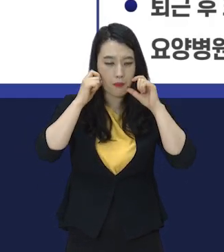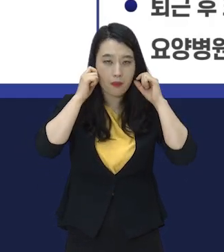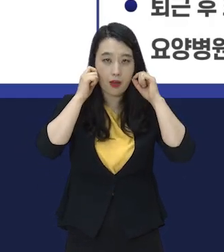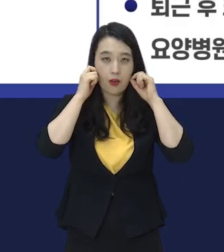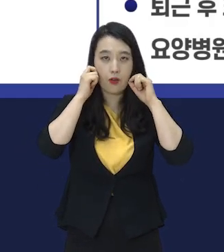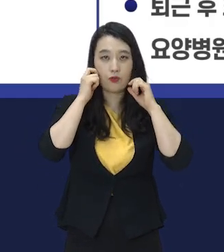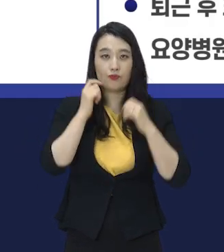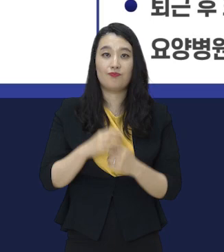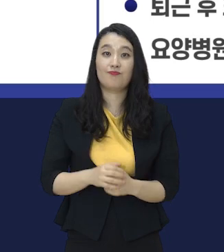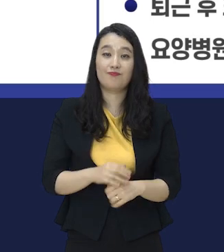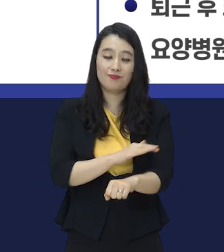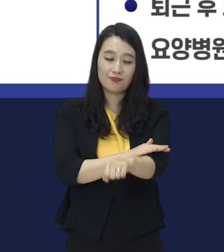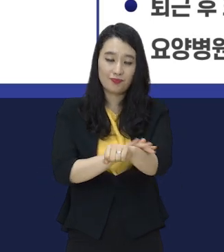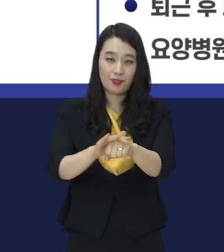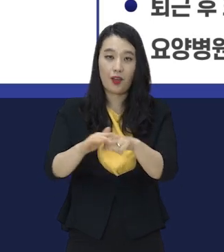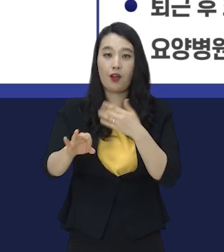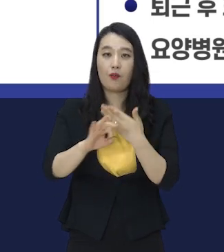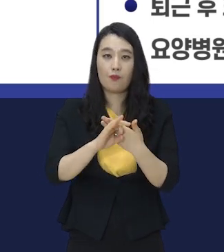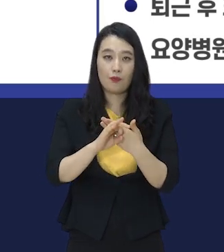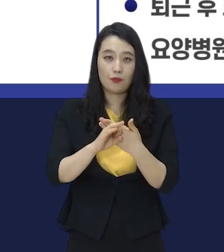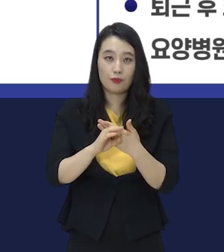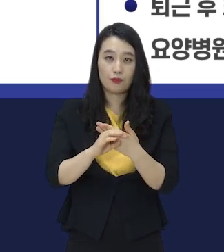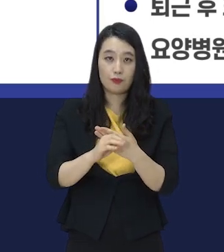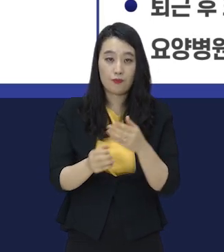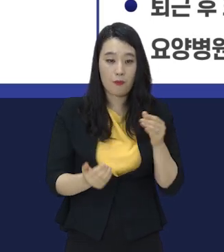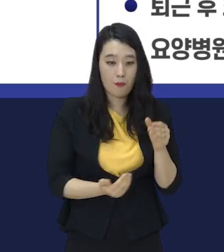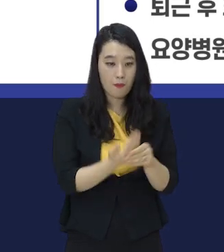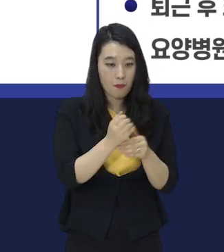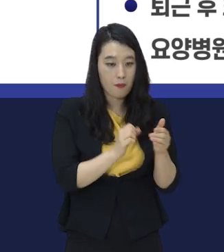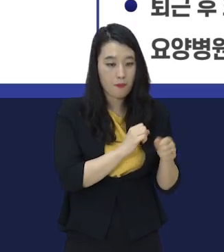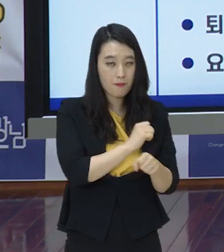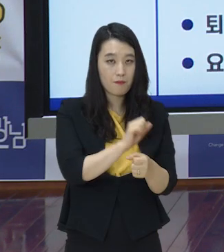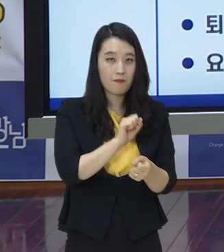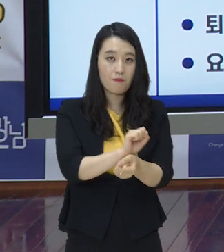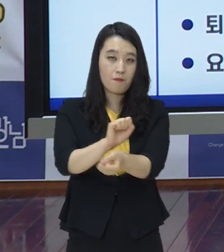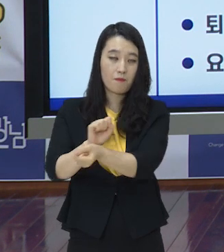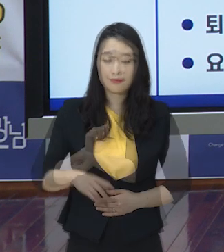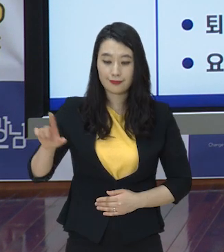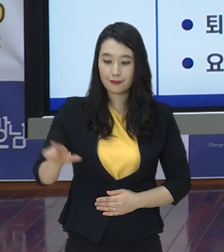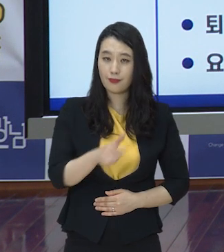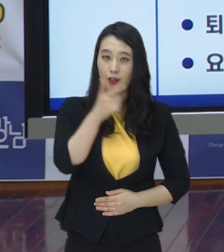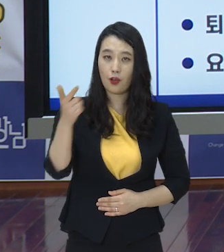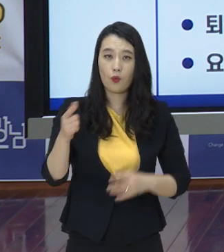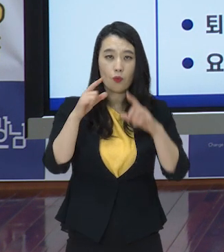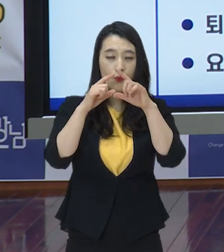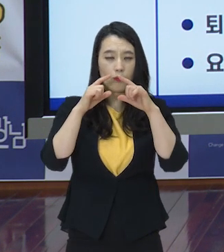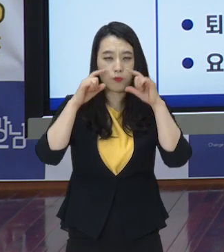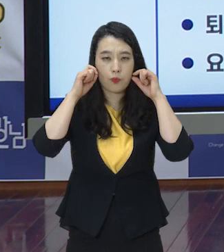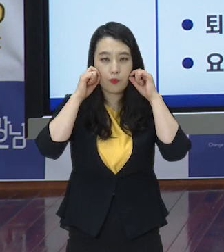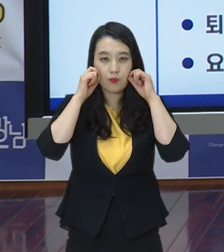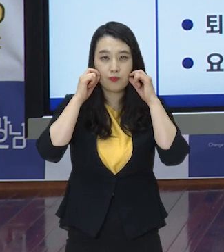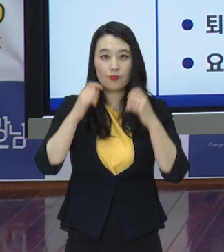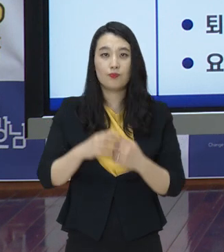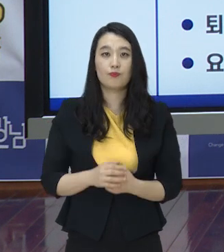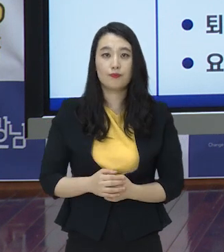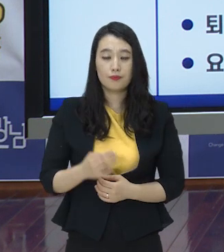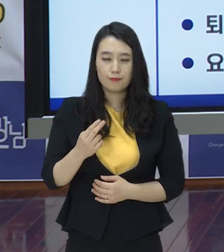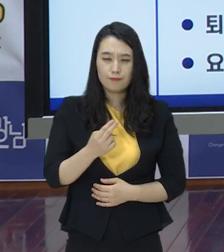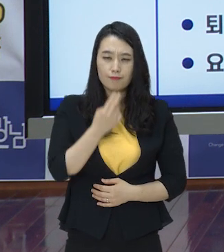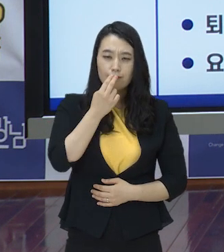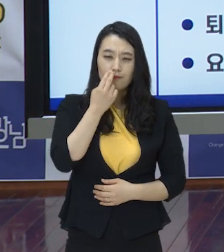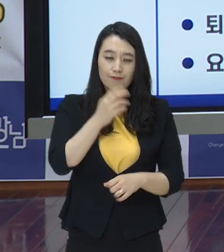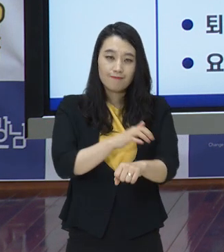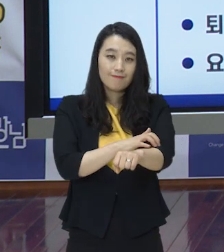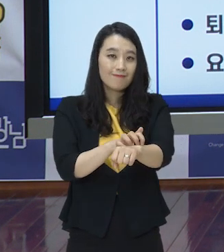집단 감염의 위험도가 현저히 줄어든다고 합니다. 하루 종일 쓰고 있는 마스크로 인해 숨쉬기도